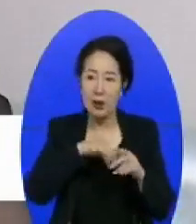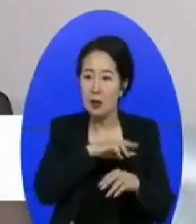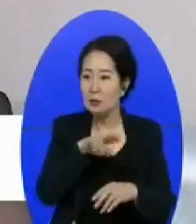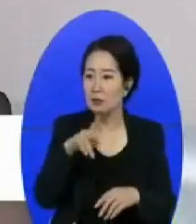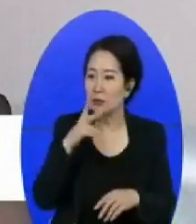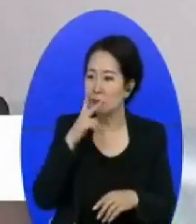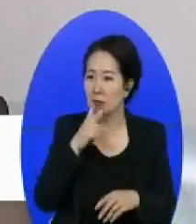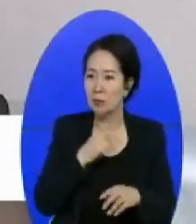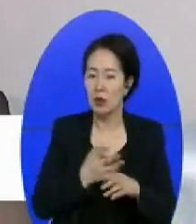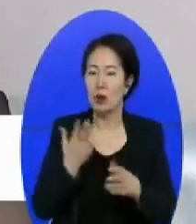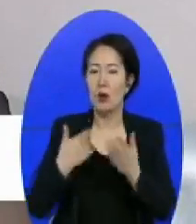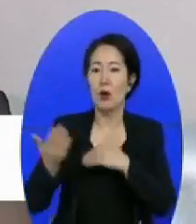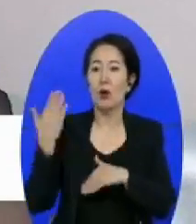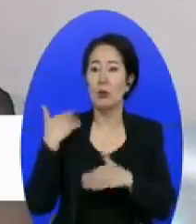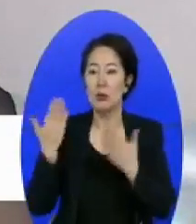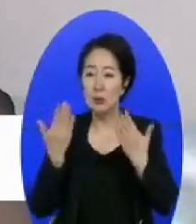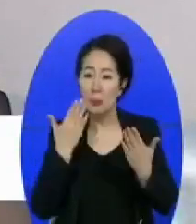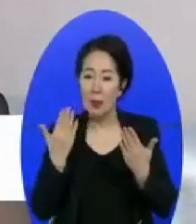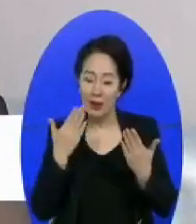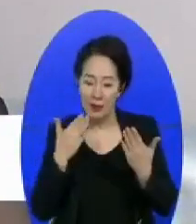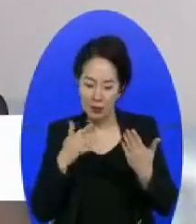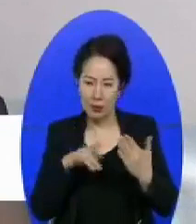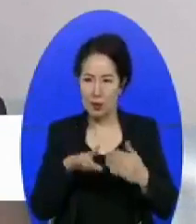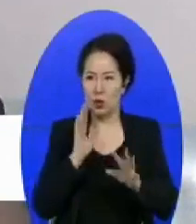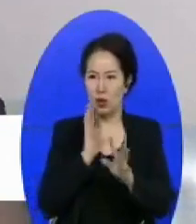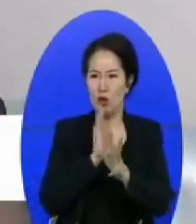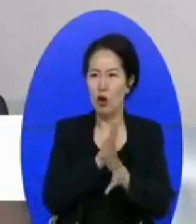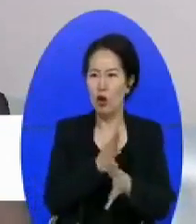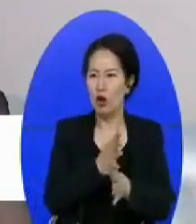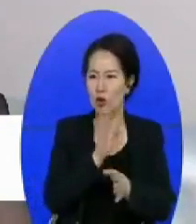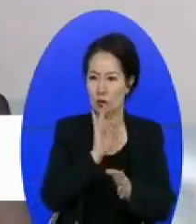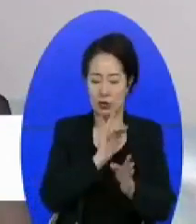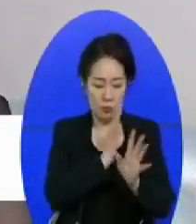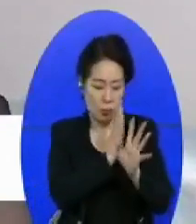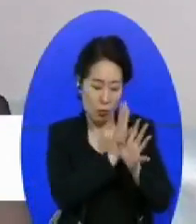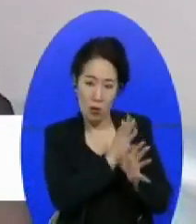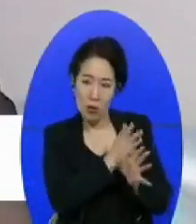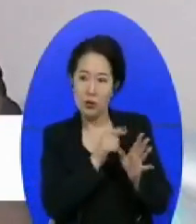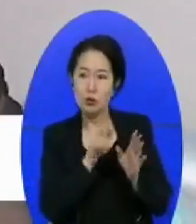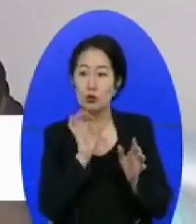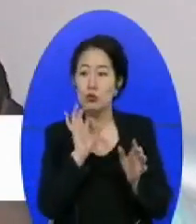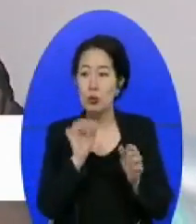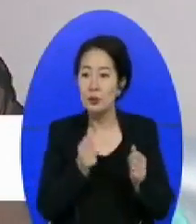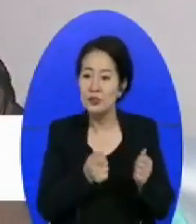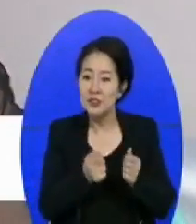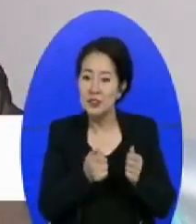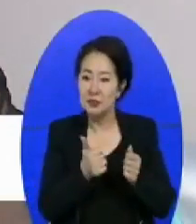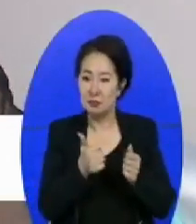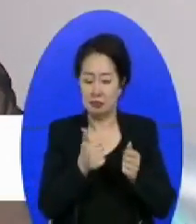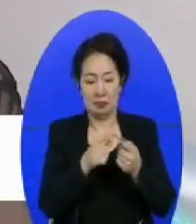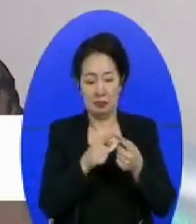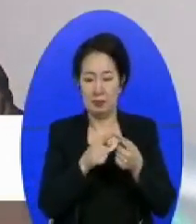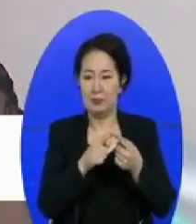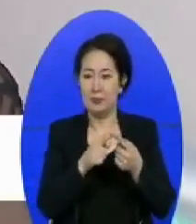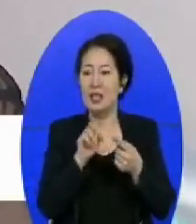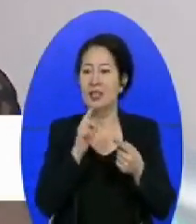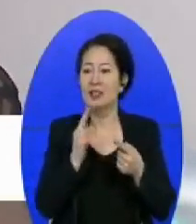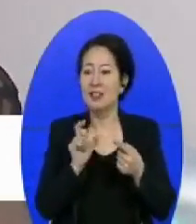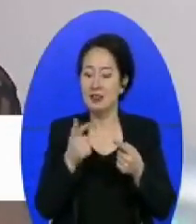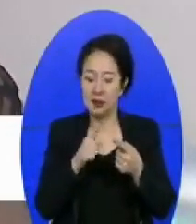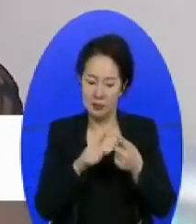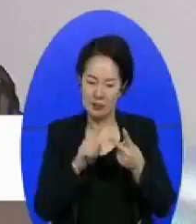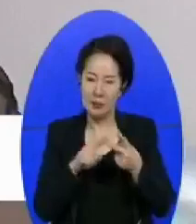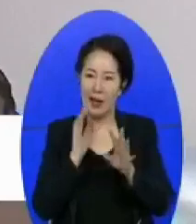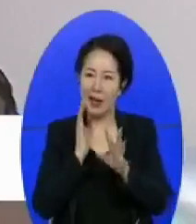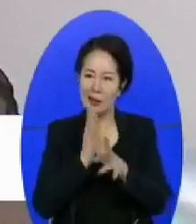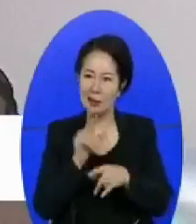байна. Өмнөх байдлаас л харьцангуй арай нэг ойчрын дараал нь бас их зэгсдэй болоод харьцангуй ачаал